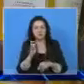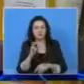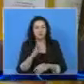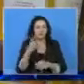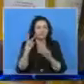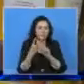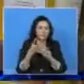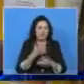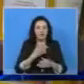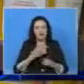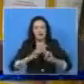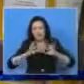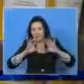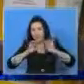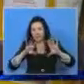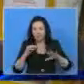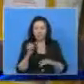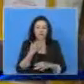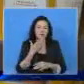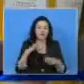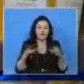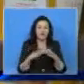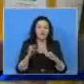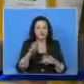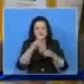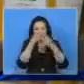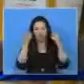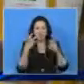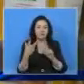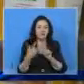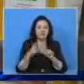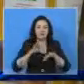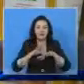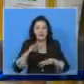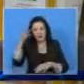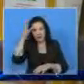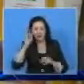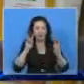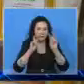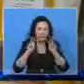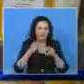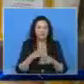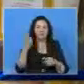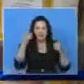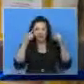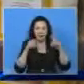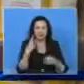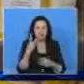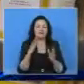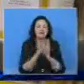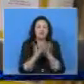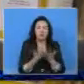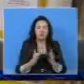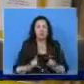во-вторых стараемся пропагандировать национальные ремесленное искусство через СМИ третьих проводим научные исследования под моим авторством вышел две книги